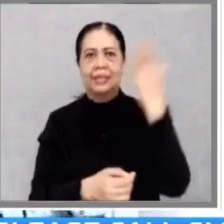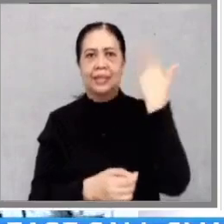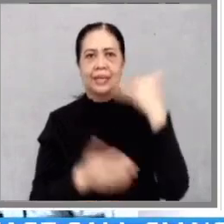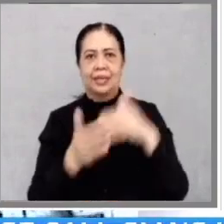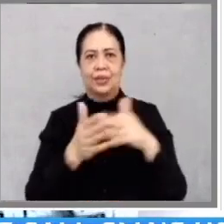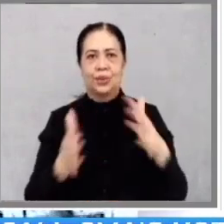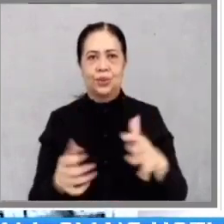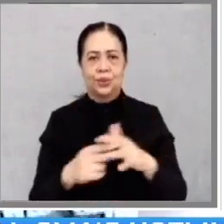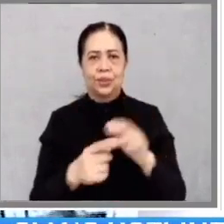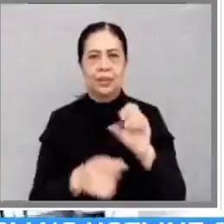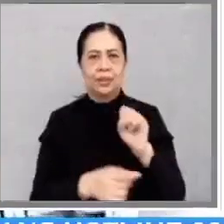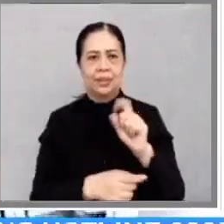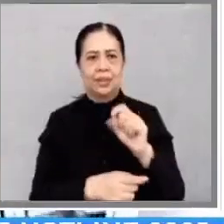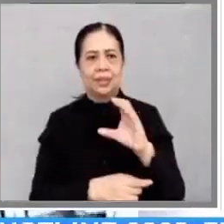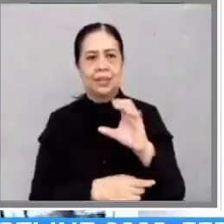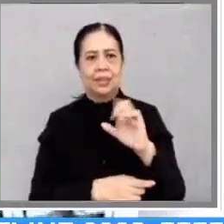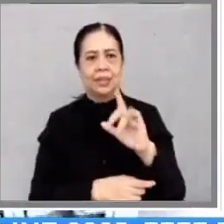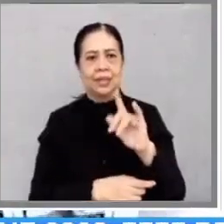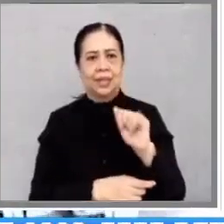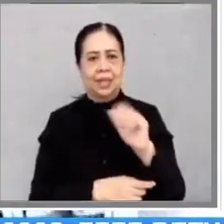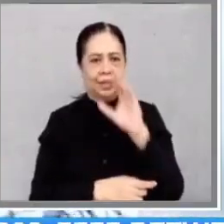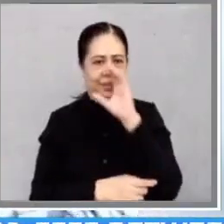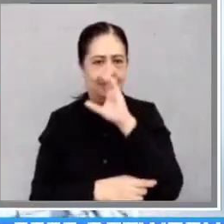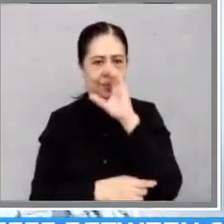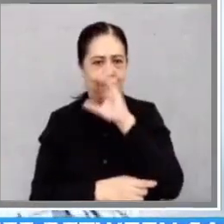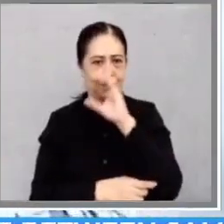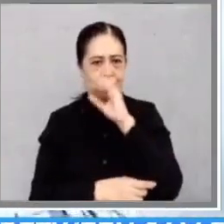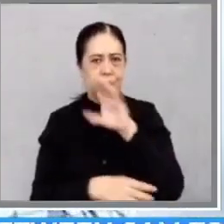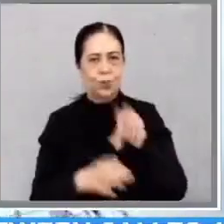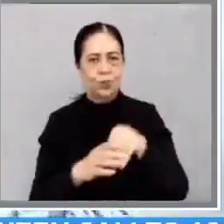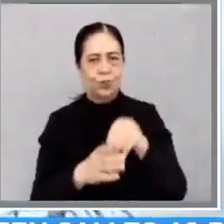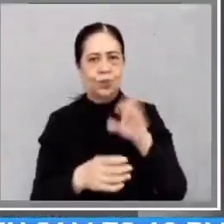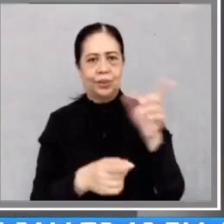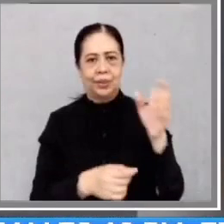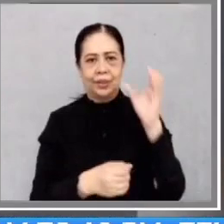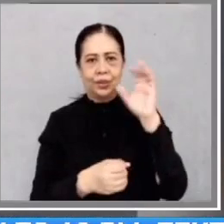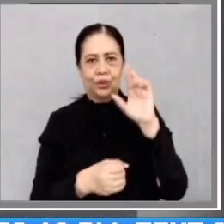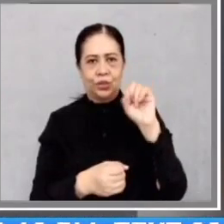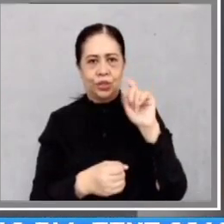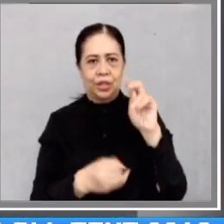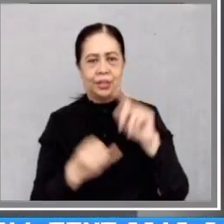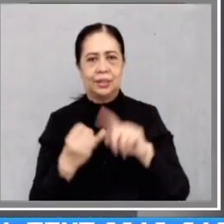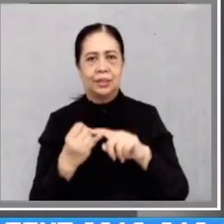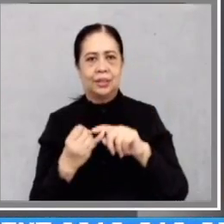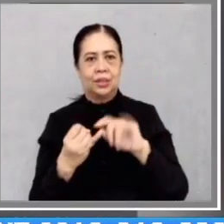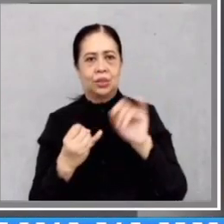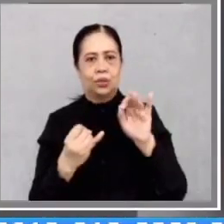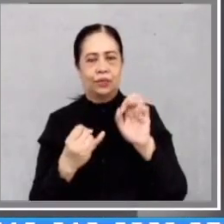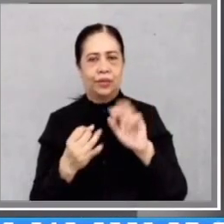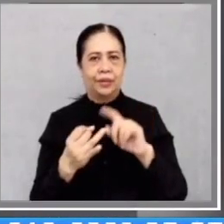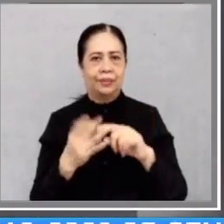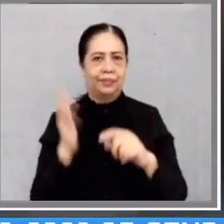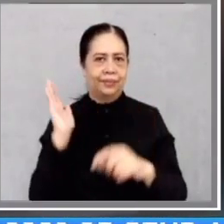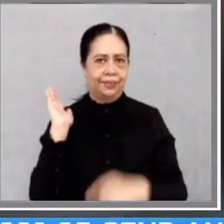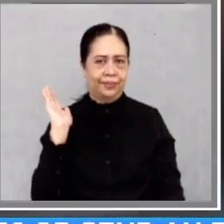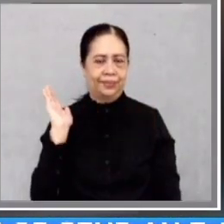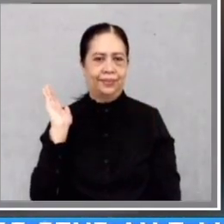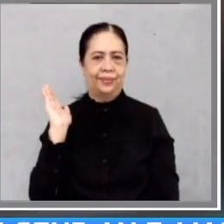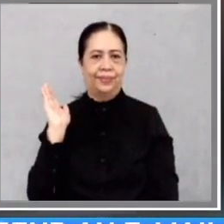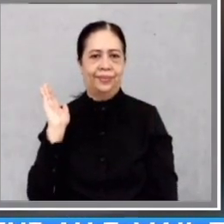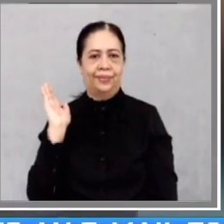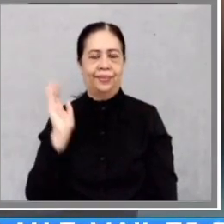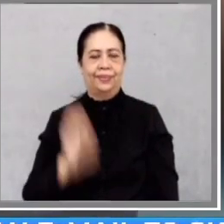St. Cecilia's College, Cebu na sina Christian Lawrence Cantos, Jofer Kapampangan, Harold